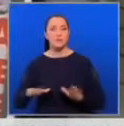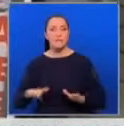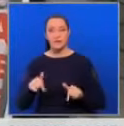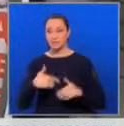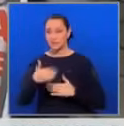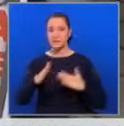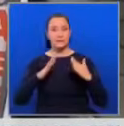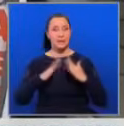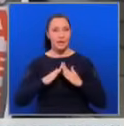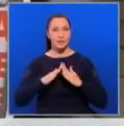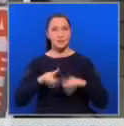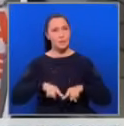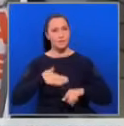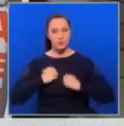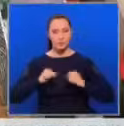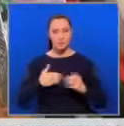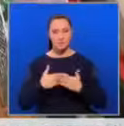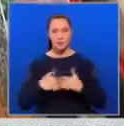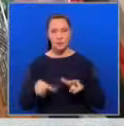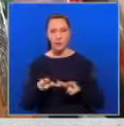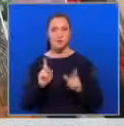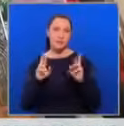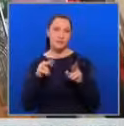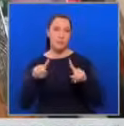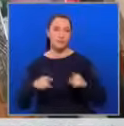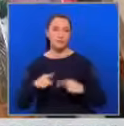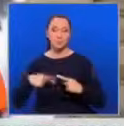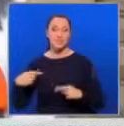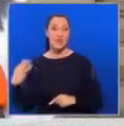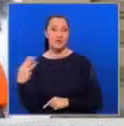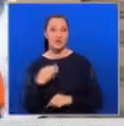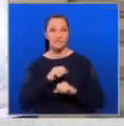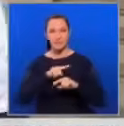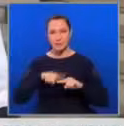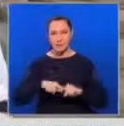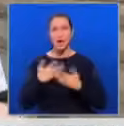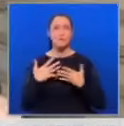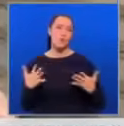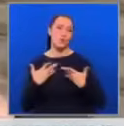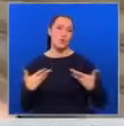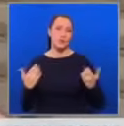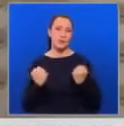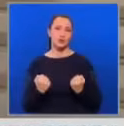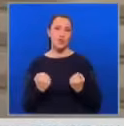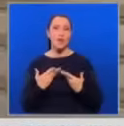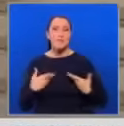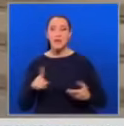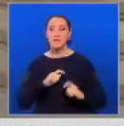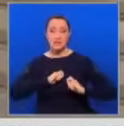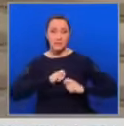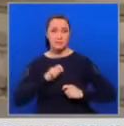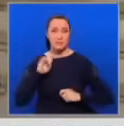протест близките на моника се надяват на по-бърз процес и ефективна присъда много ни е тежко ние не страдаме